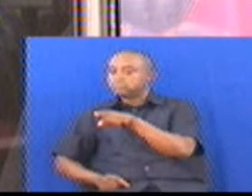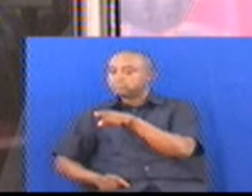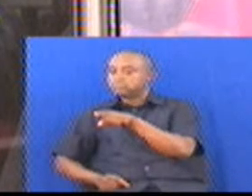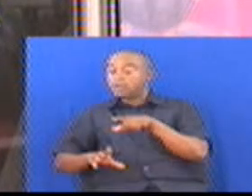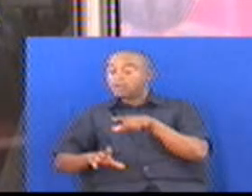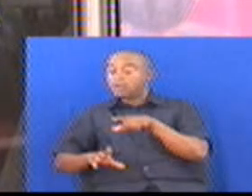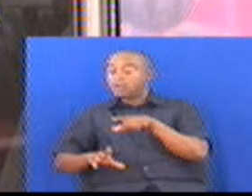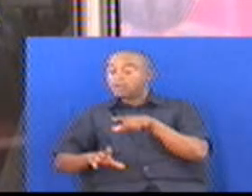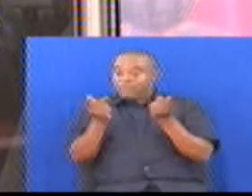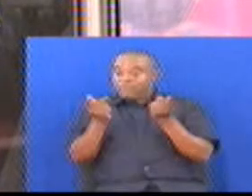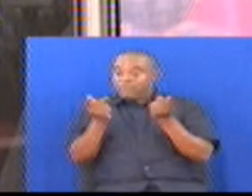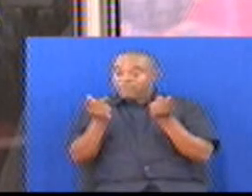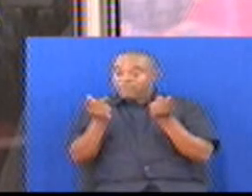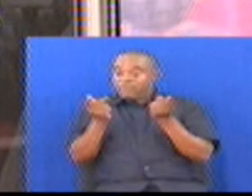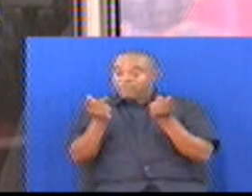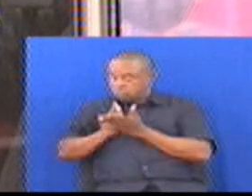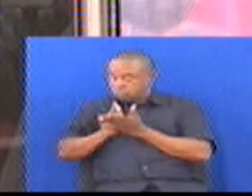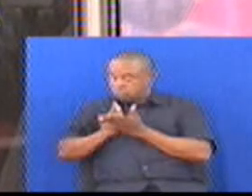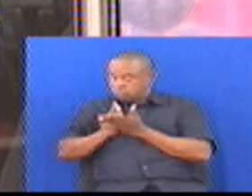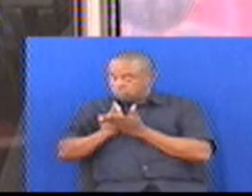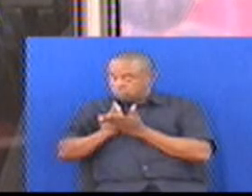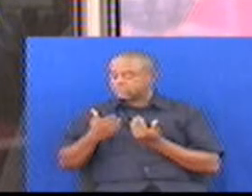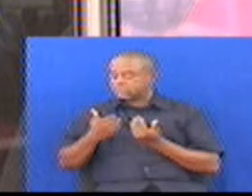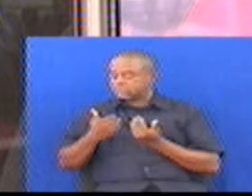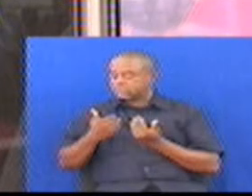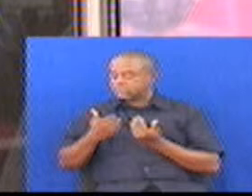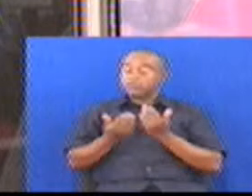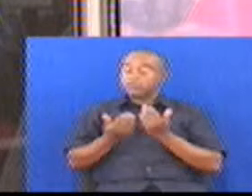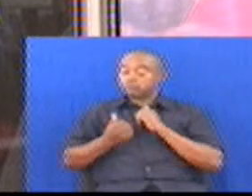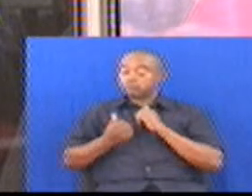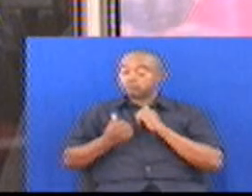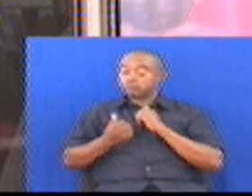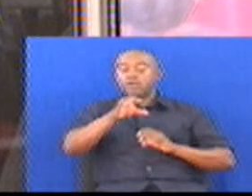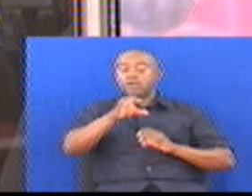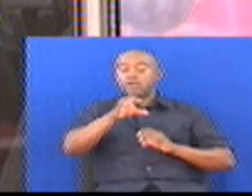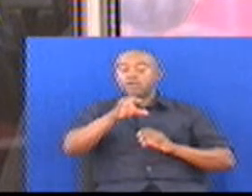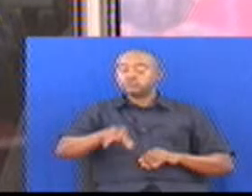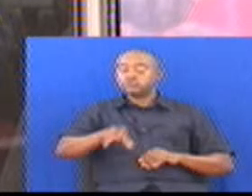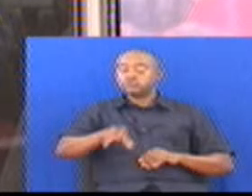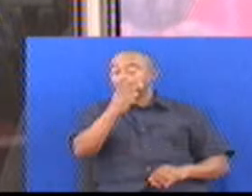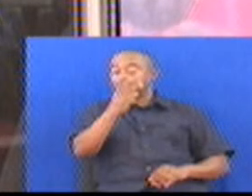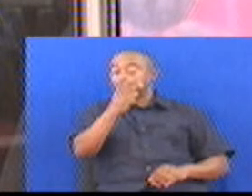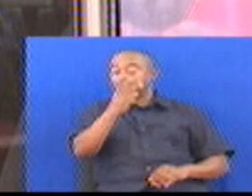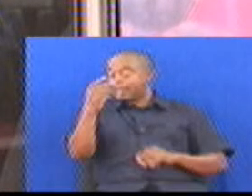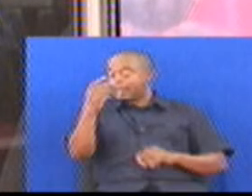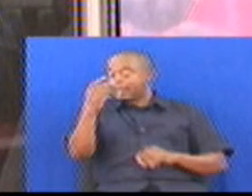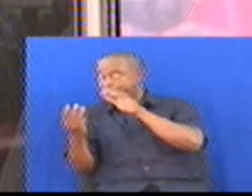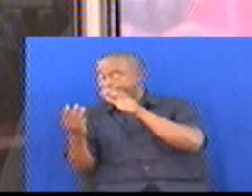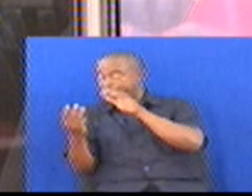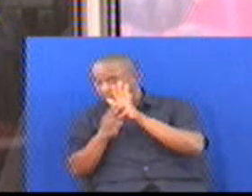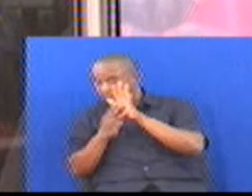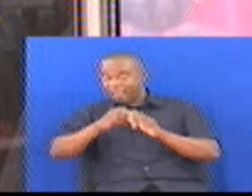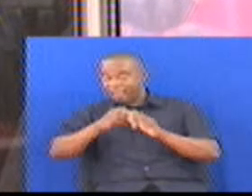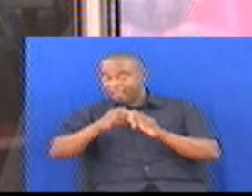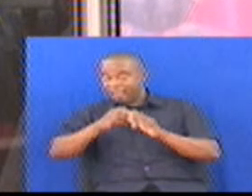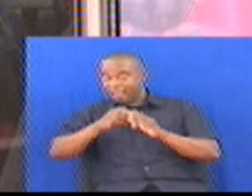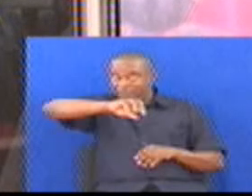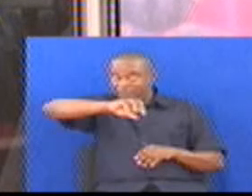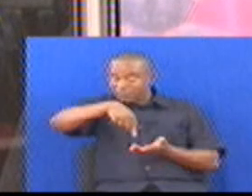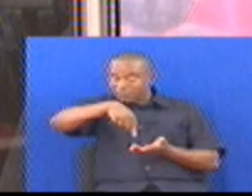Lakini vile vile serikali imefanikiwa kuanzisha masoko 28 na vituo 25 vya ununuzi wa madini